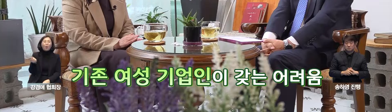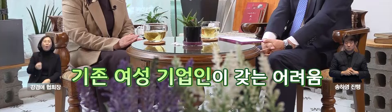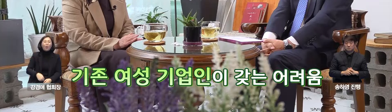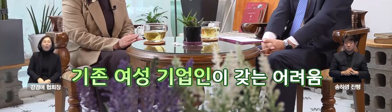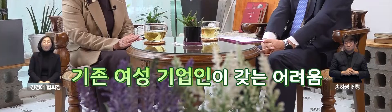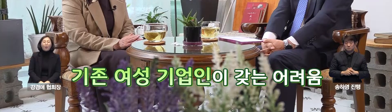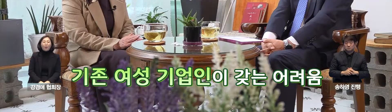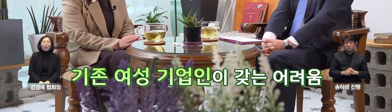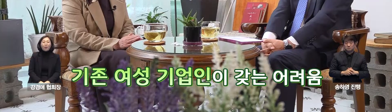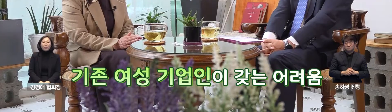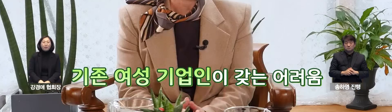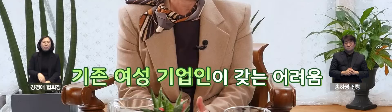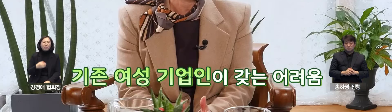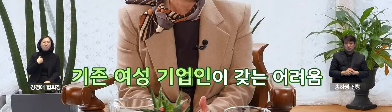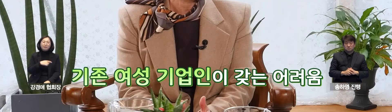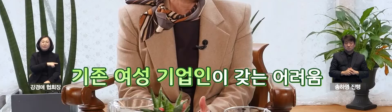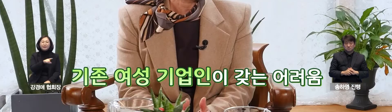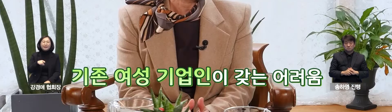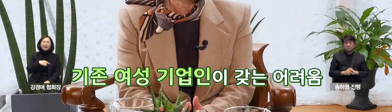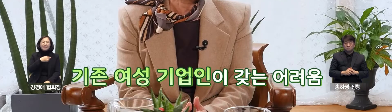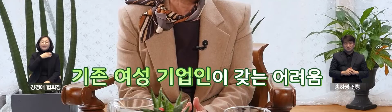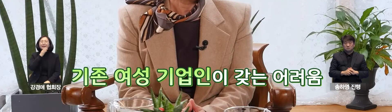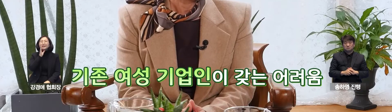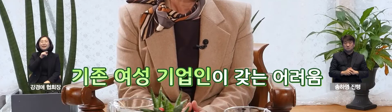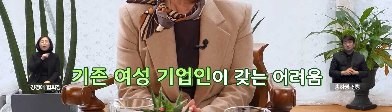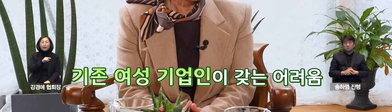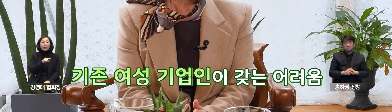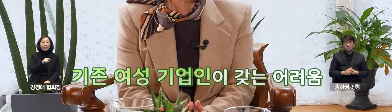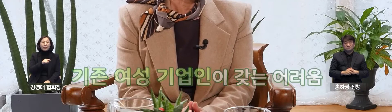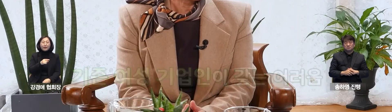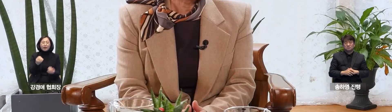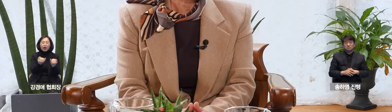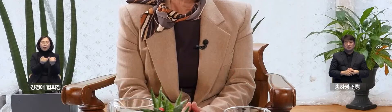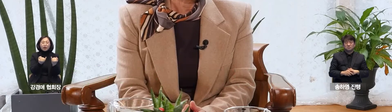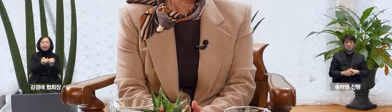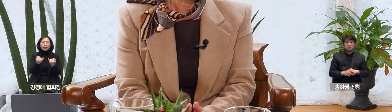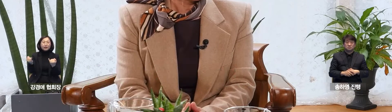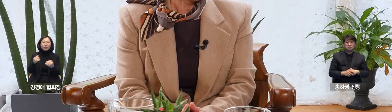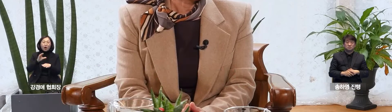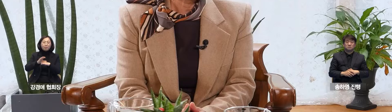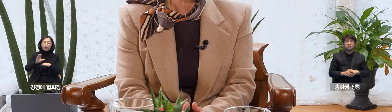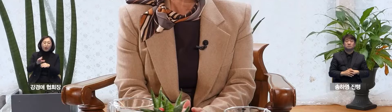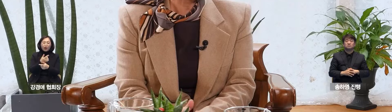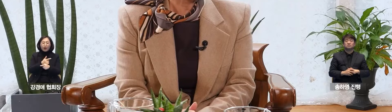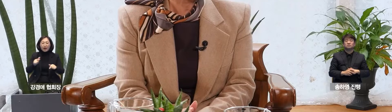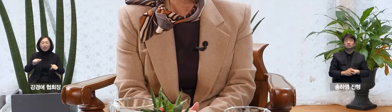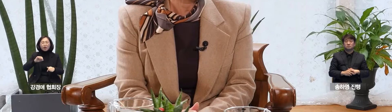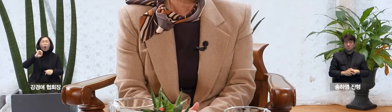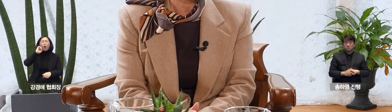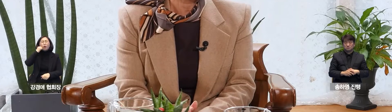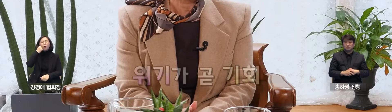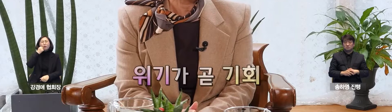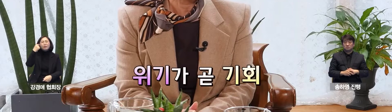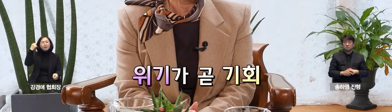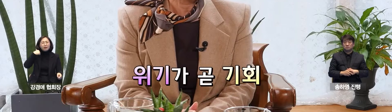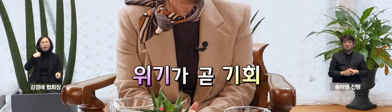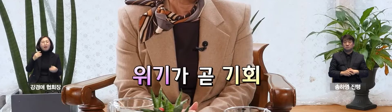기존의 그 여성 기업들은 좀 그런 부분에서 어려워해서 계속 그런 교육을 받고 이런 타개를 해야